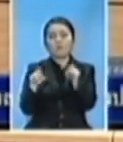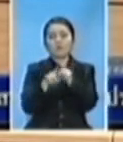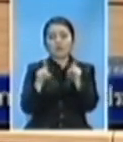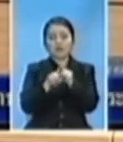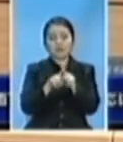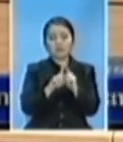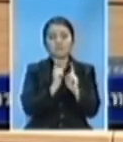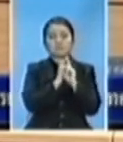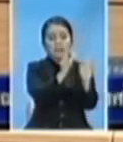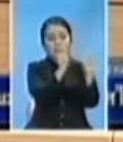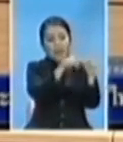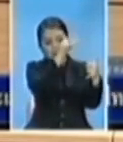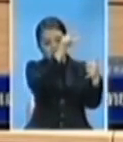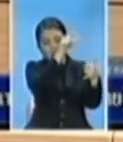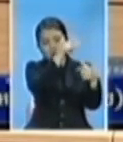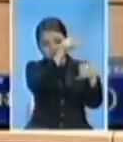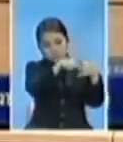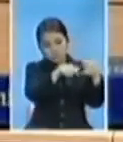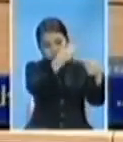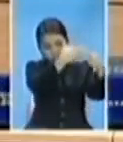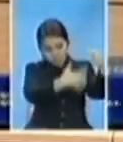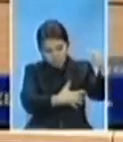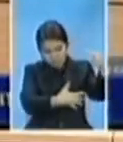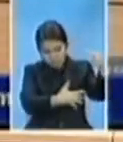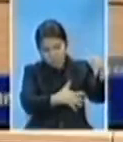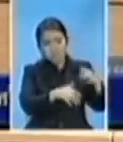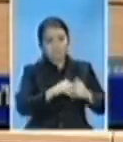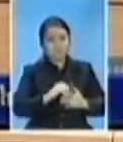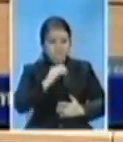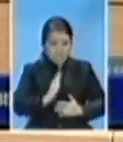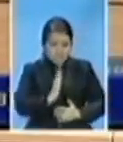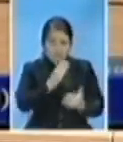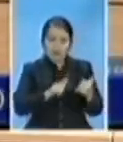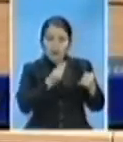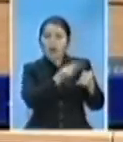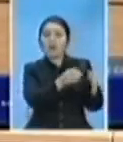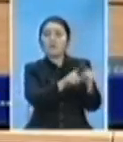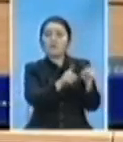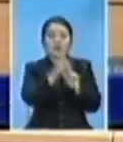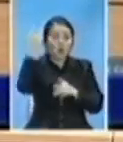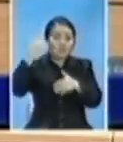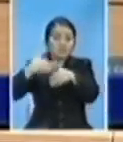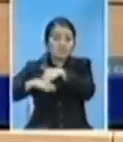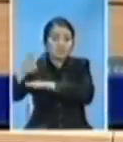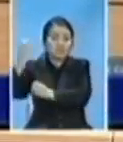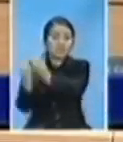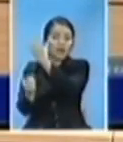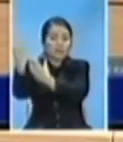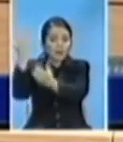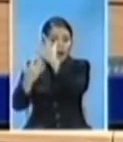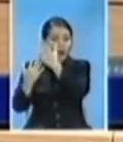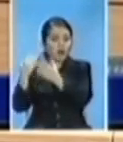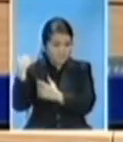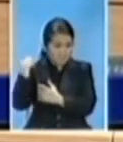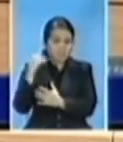ารพเข้าป่ารุ่นเดียวกันหรือเปล่ายังไม่รู้นะพลเดชปิ่นประทีปประธานกรรมการน